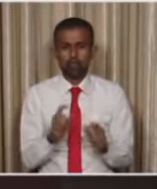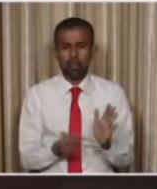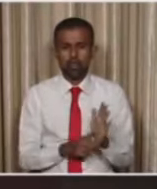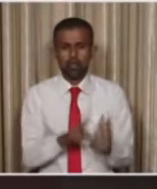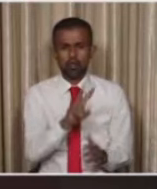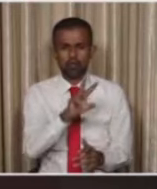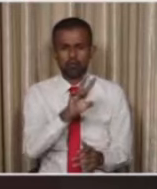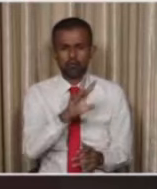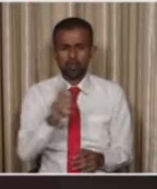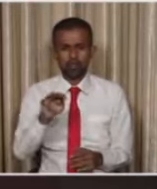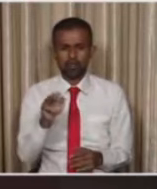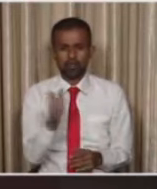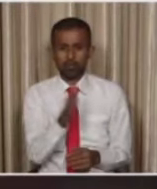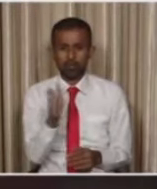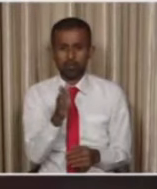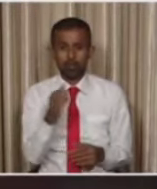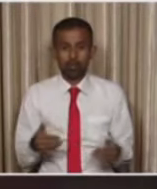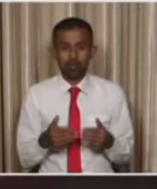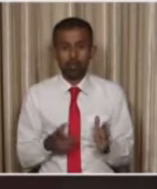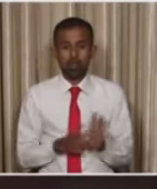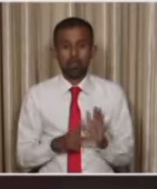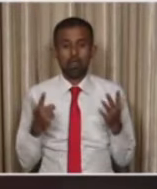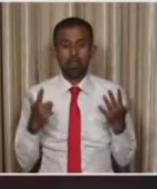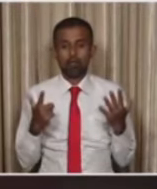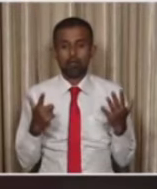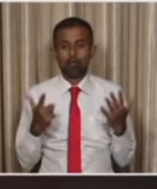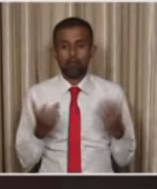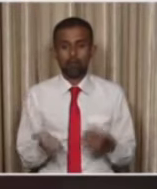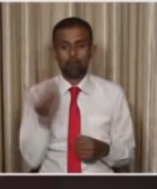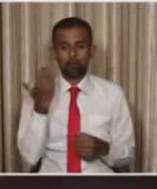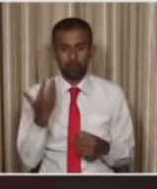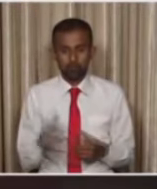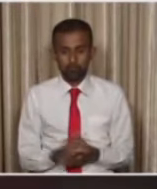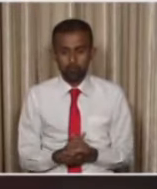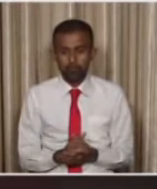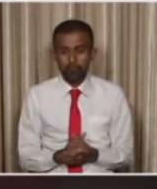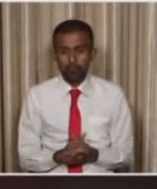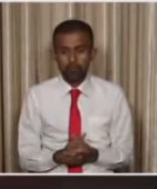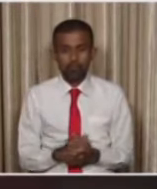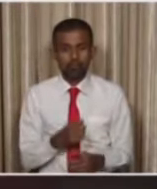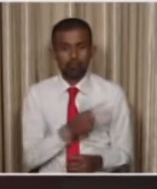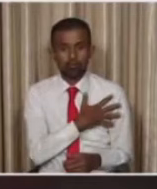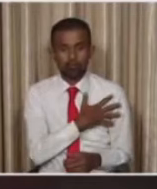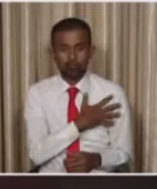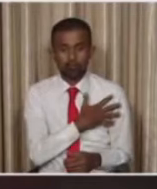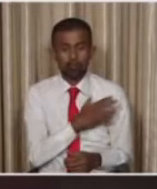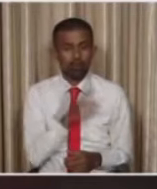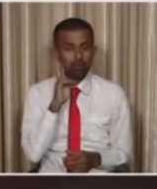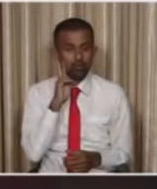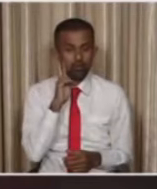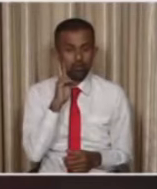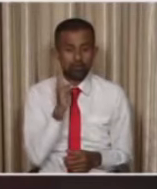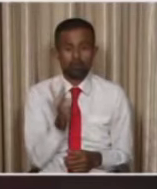125-30 අතර ප්‍රමාණයක්. අද ඒක 170ට වැඩි කරලා තියෙනවා. ඒක ගෝඨාභය රාජපක්ෂ සහ රනිල් වික්‍රමසිංහ